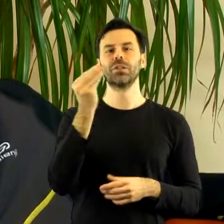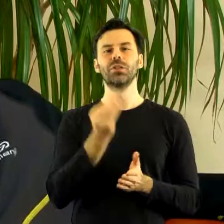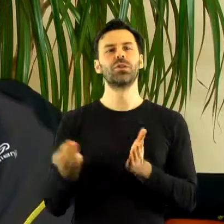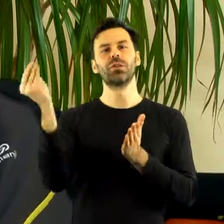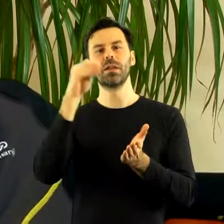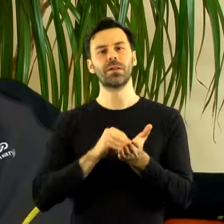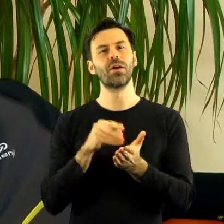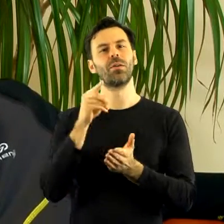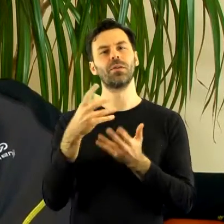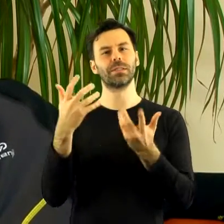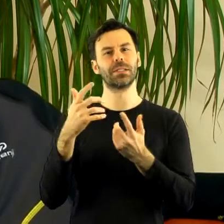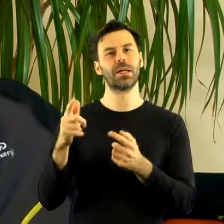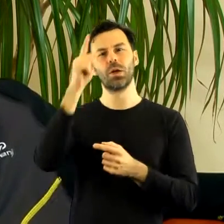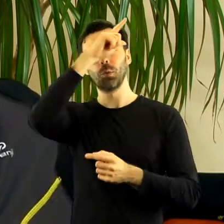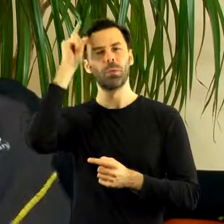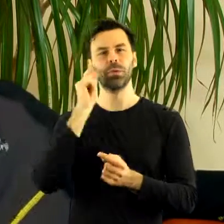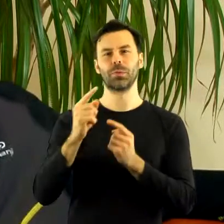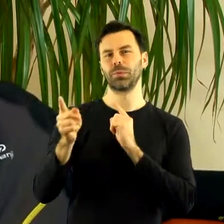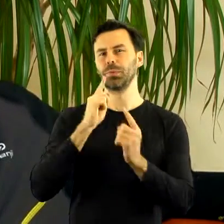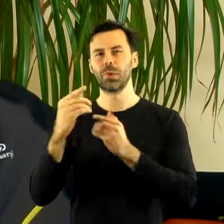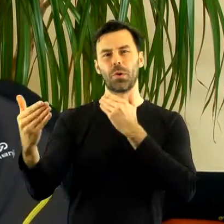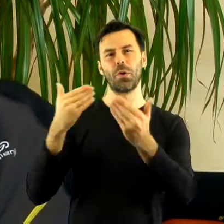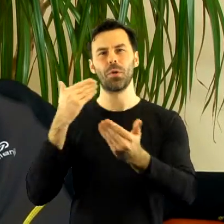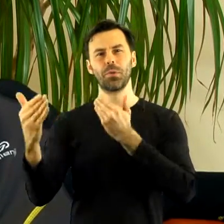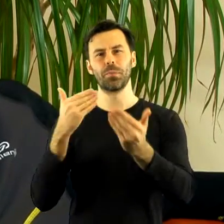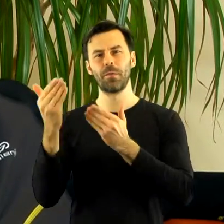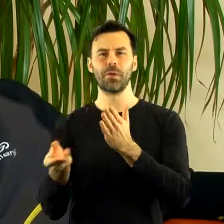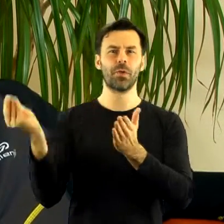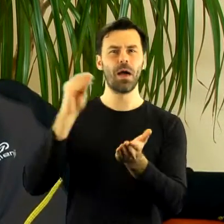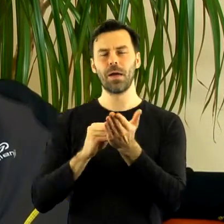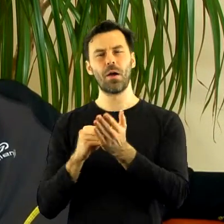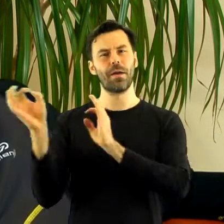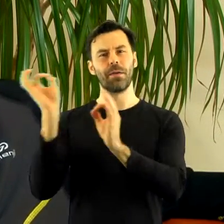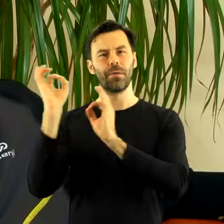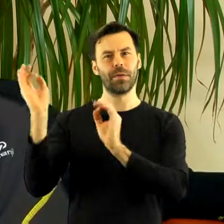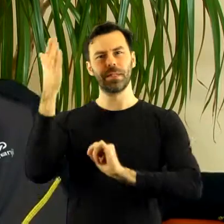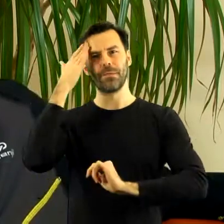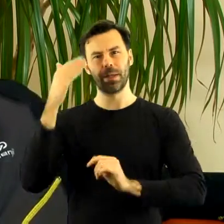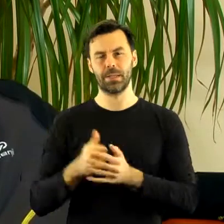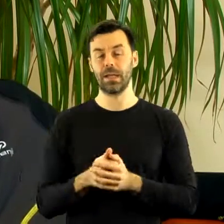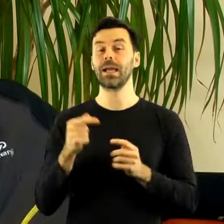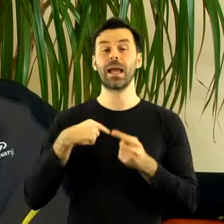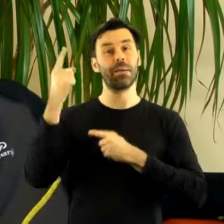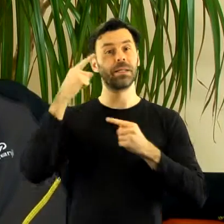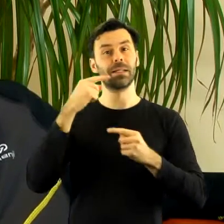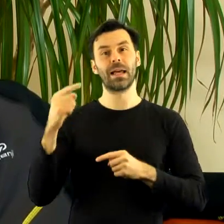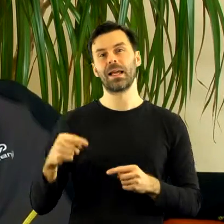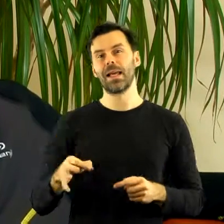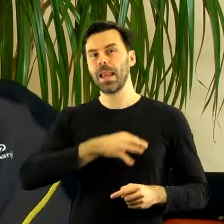te zajęcia są bardzo fajne, to nie chodzi o to, że one mnie nie interesują, natomiast uważam,